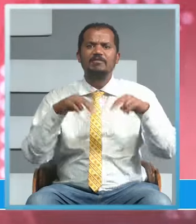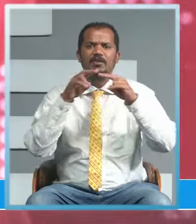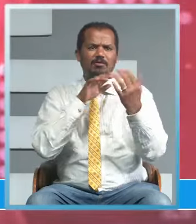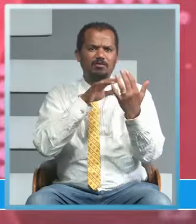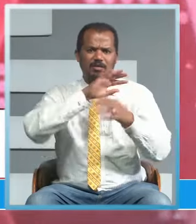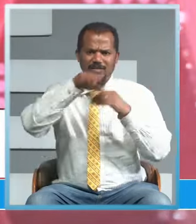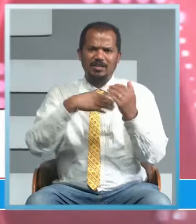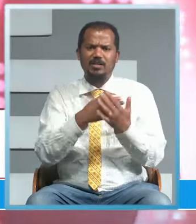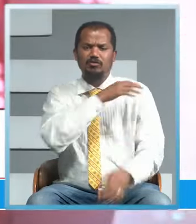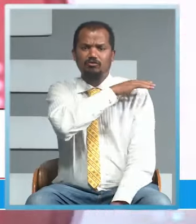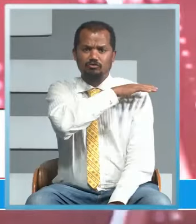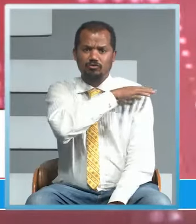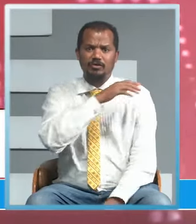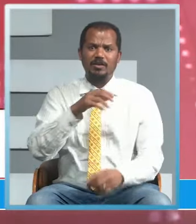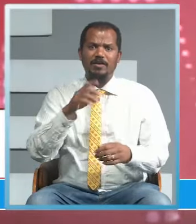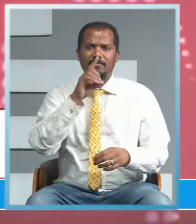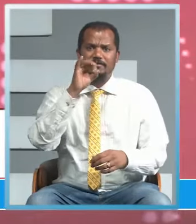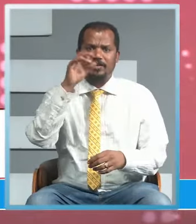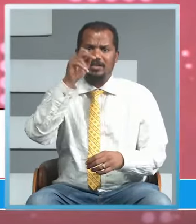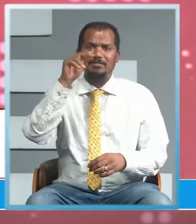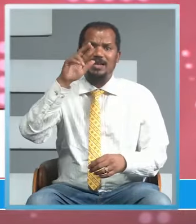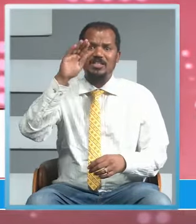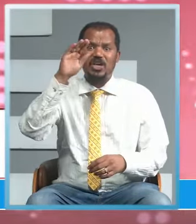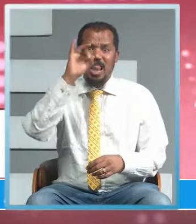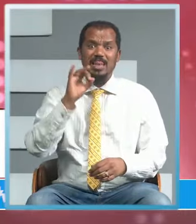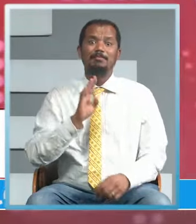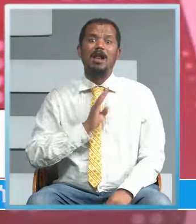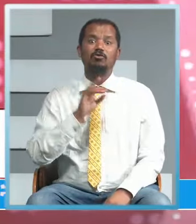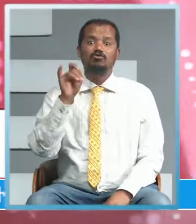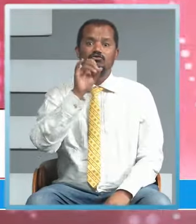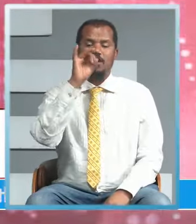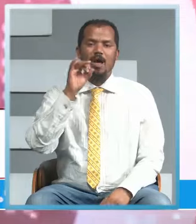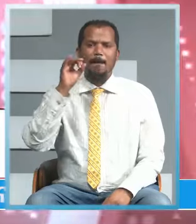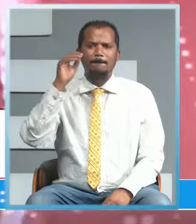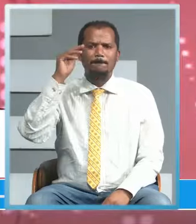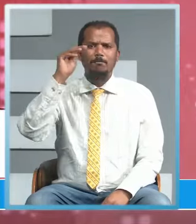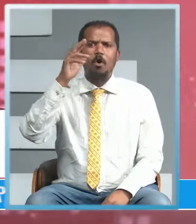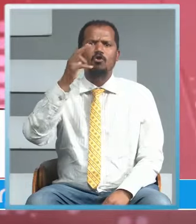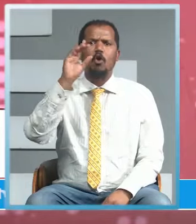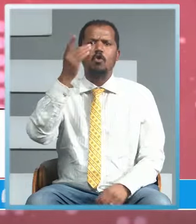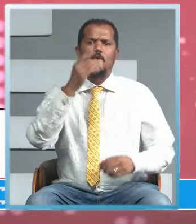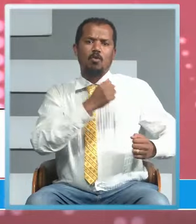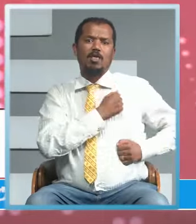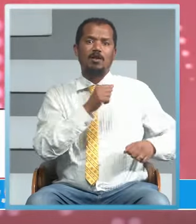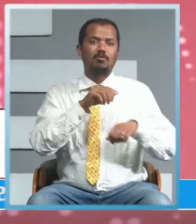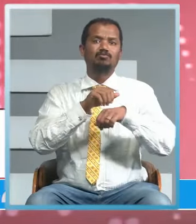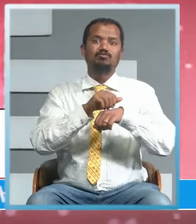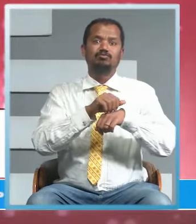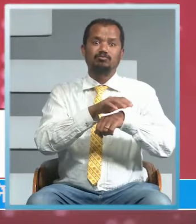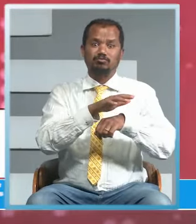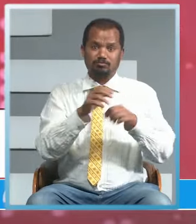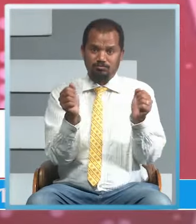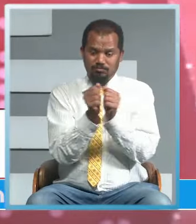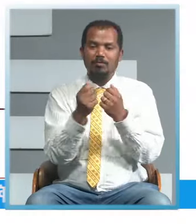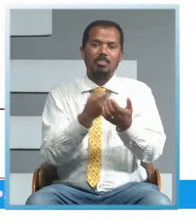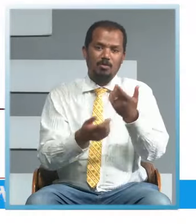የኢፌድሪ ጦር ኃይሎች ጠቅላይ ኤታማዦር ሹም ፊልድ ማርሻል ብራኑ ጁላ ከሞሮኮ ወታደራዊ ልዑካን ቡድን ጋር